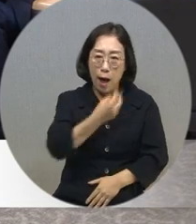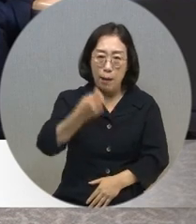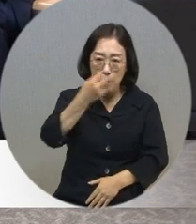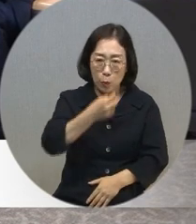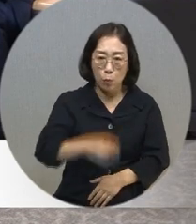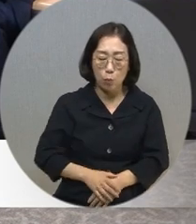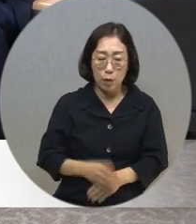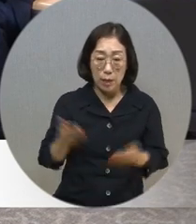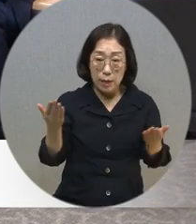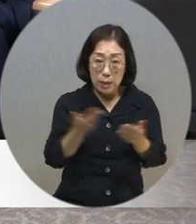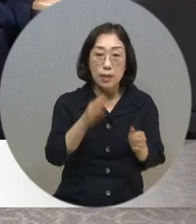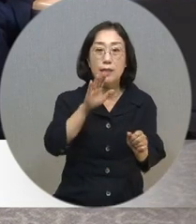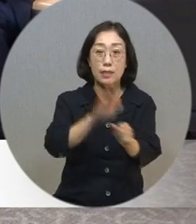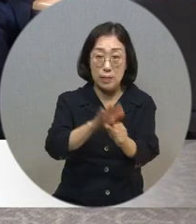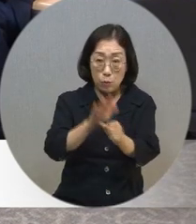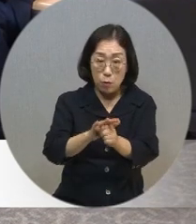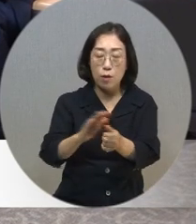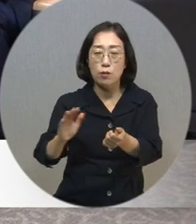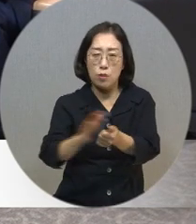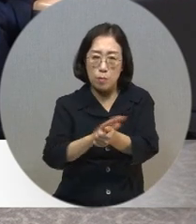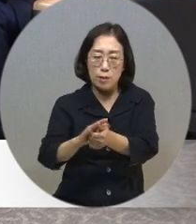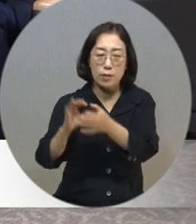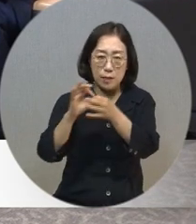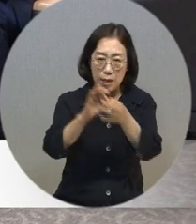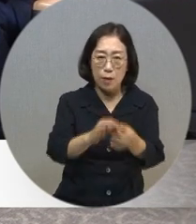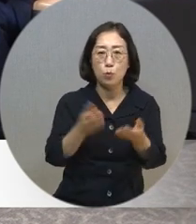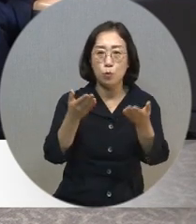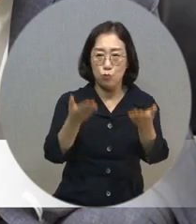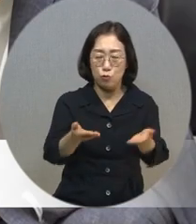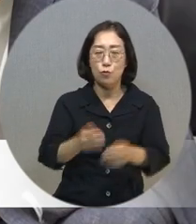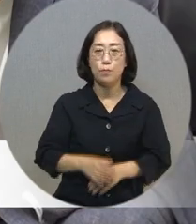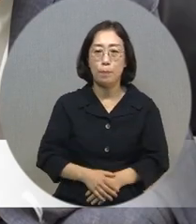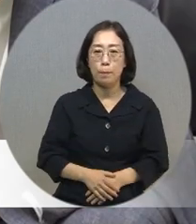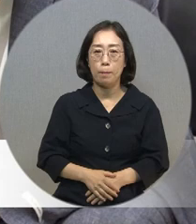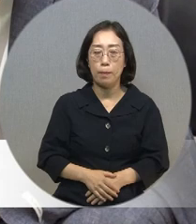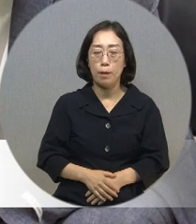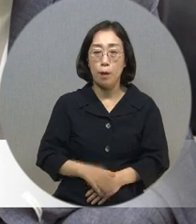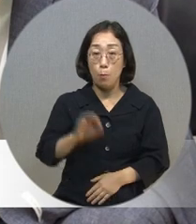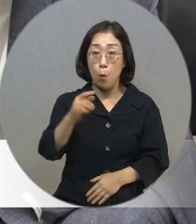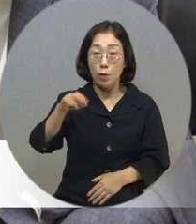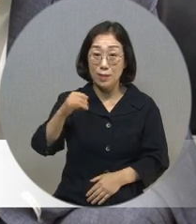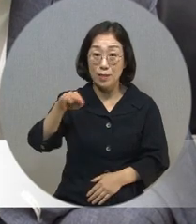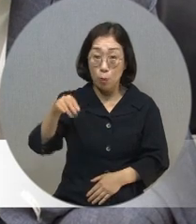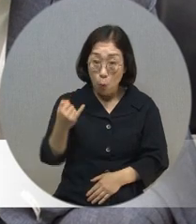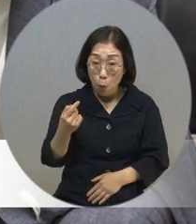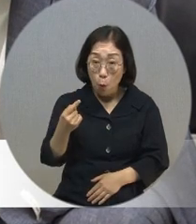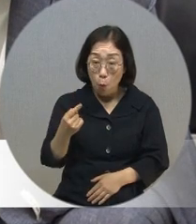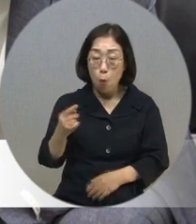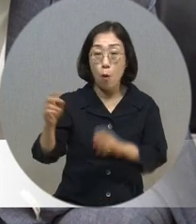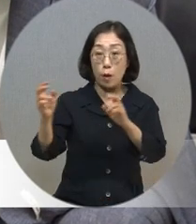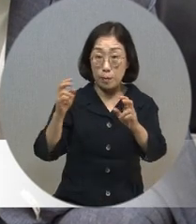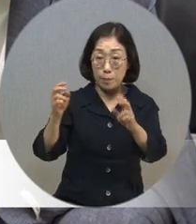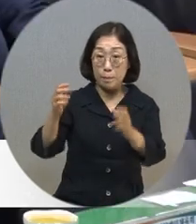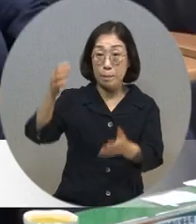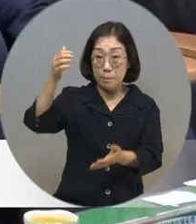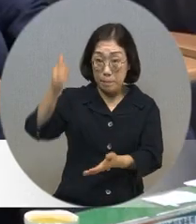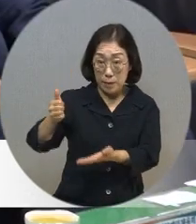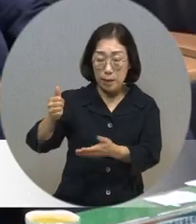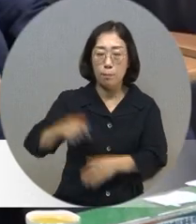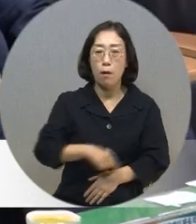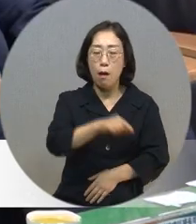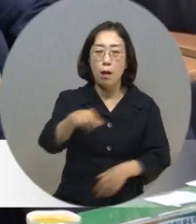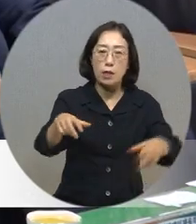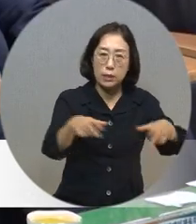선수의 근로를 지원하는 서비스를 제공할 예정입니다 포스코 gyr 테크 이창기 대표는